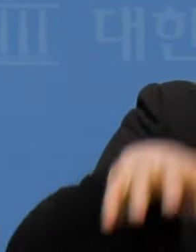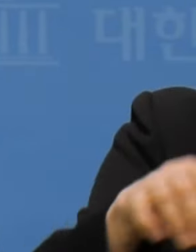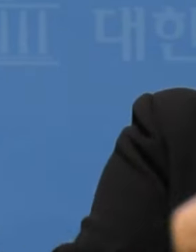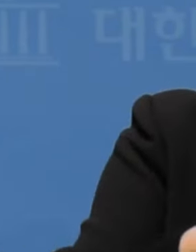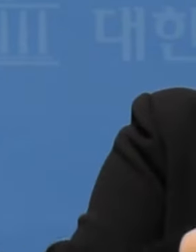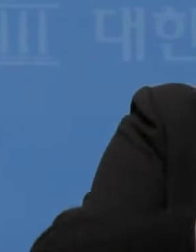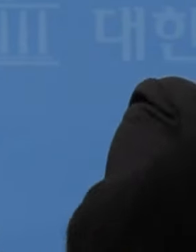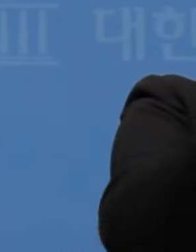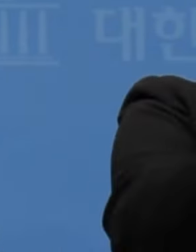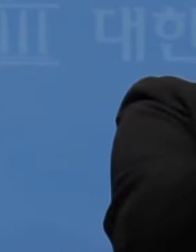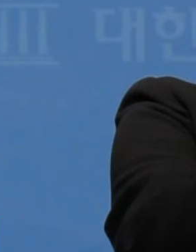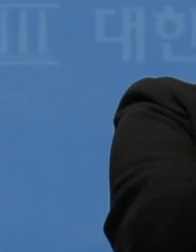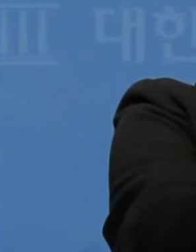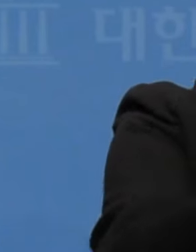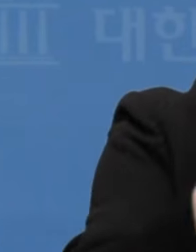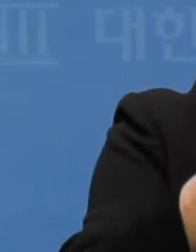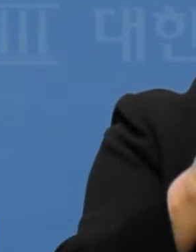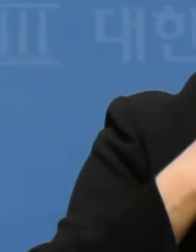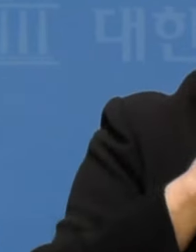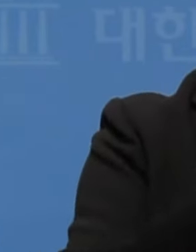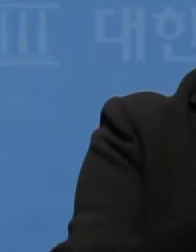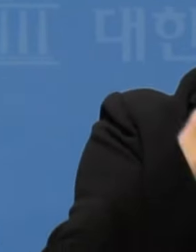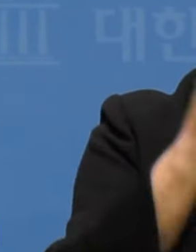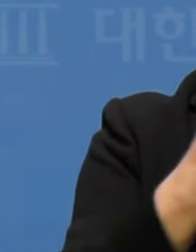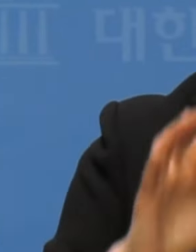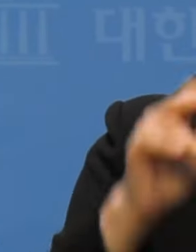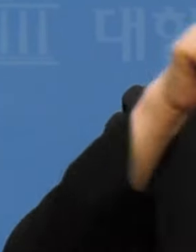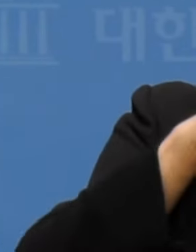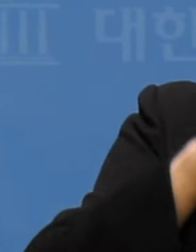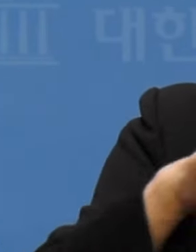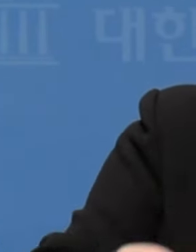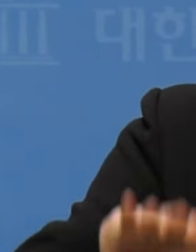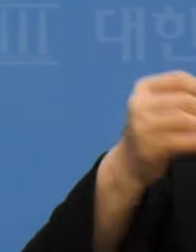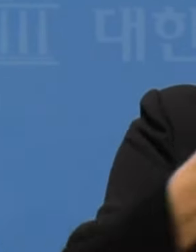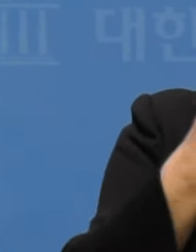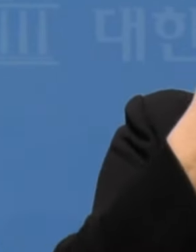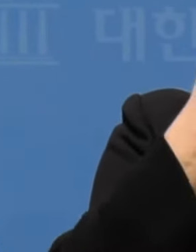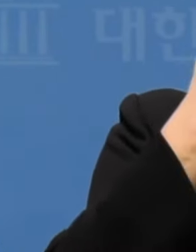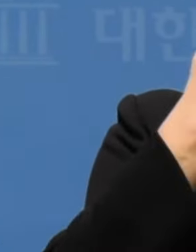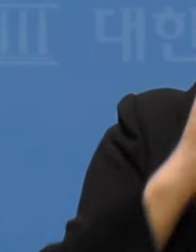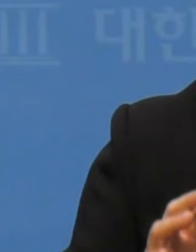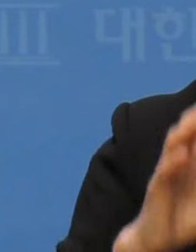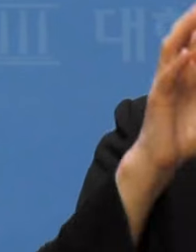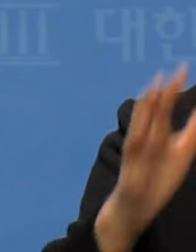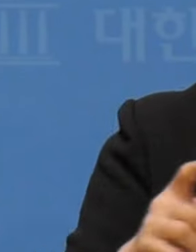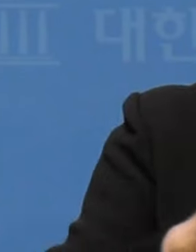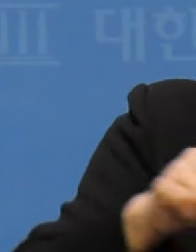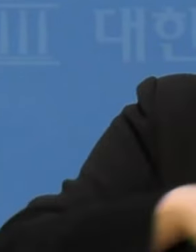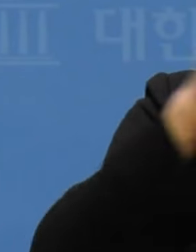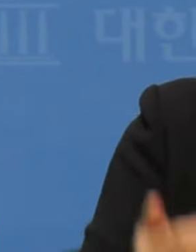우한 폐렴이 발생했을 당시 국가 차원의 초기 방역을 하지 않아 국가적